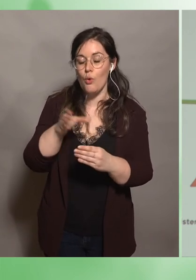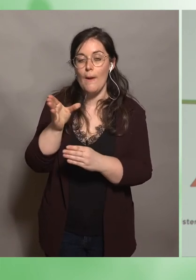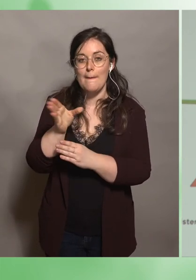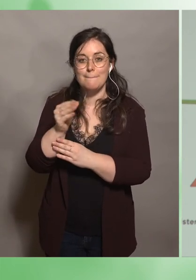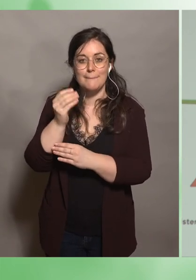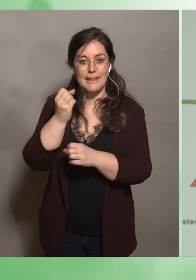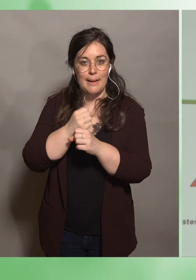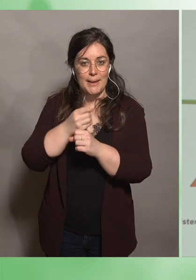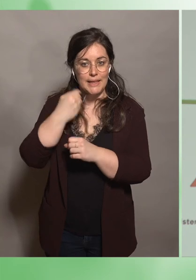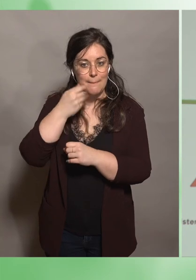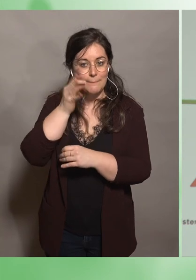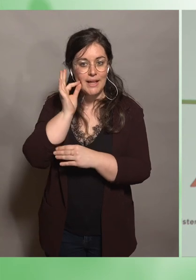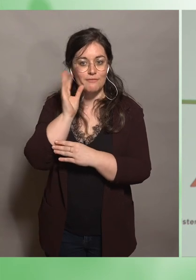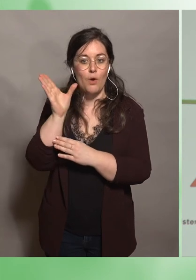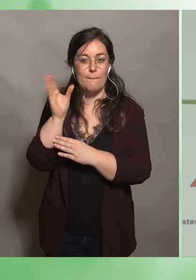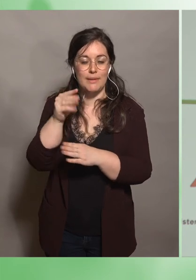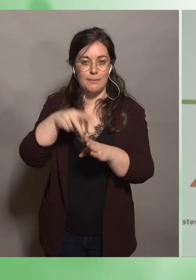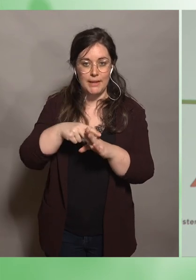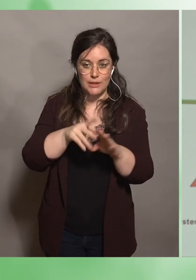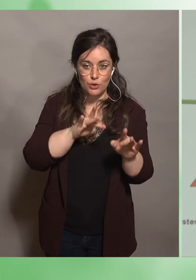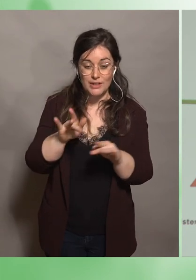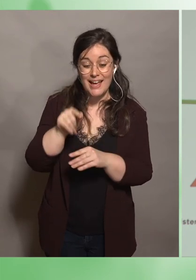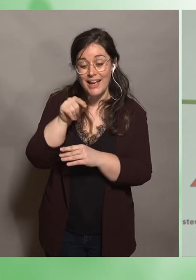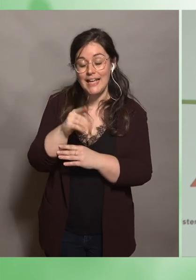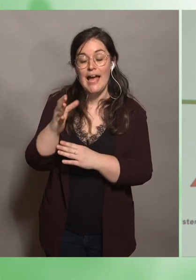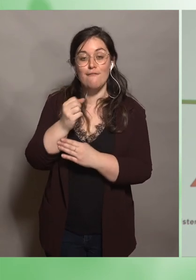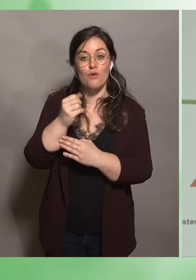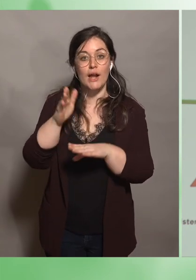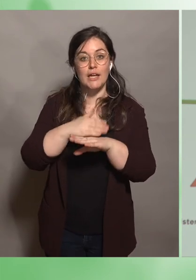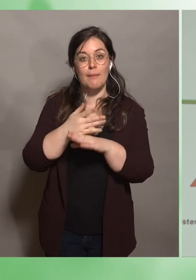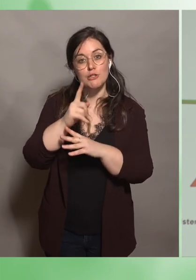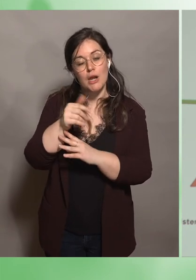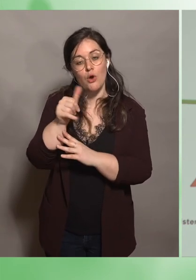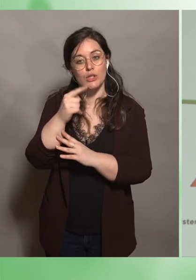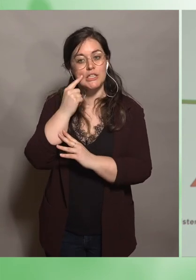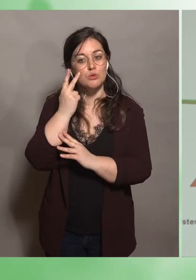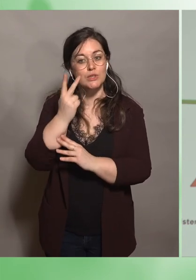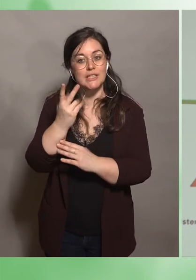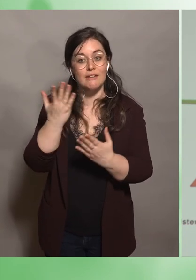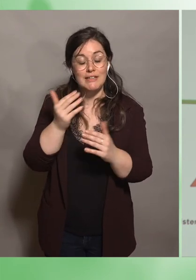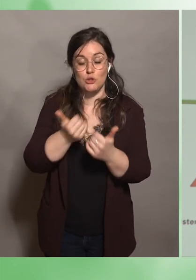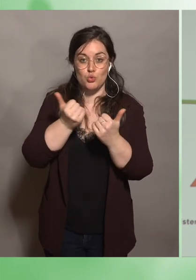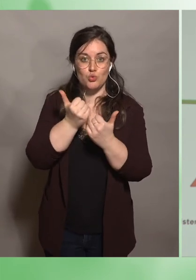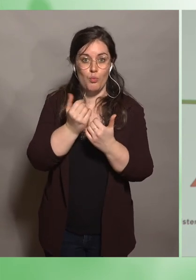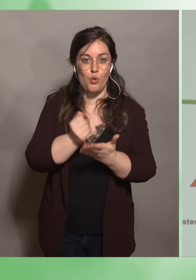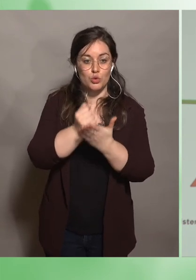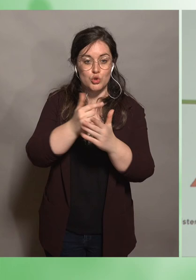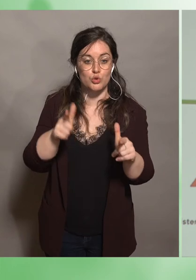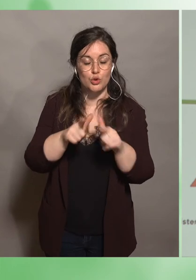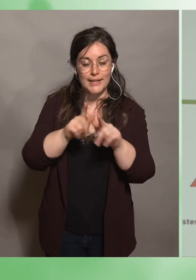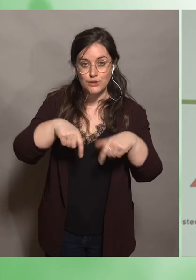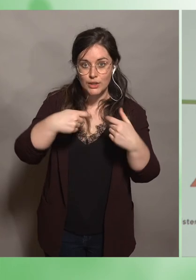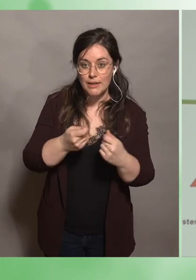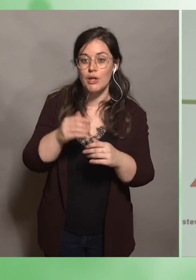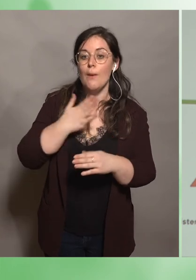Unternehmen. Wir haben aber auch zu diesen sehr erfolgreichen Beispielen gesehen, welche tollen Unterstützungsleistungen es gibt. Und da